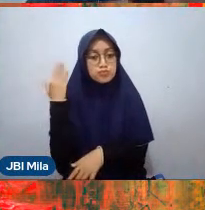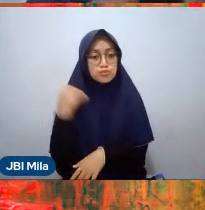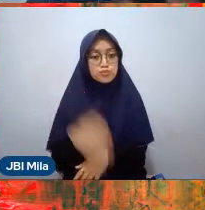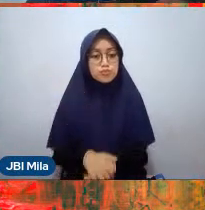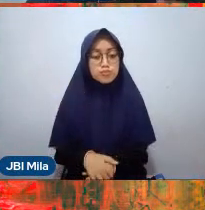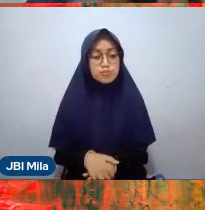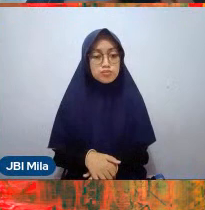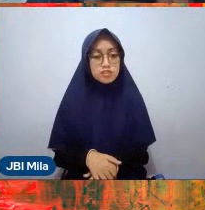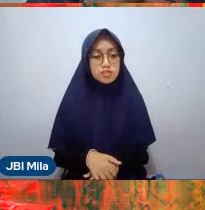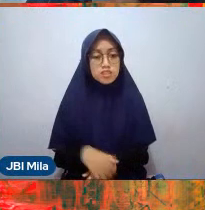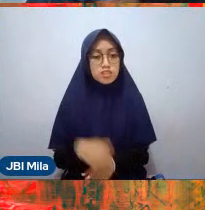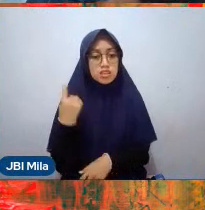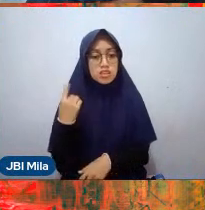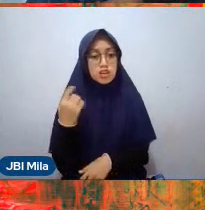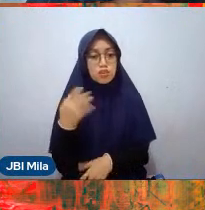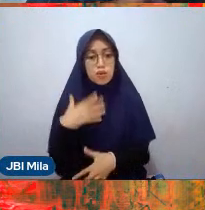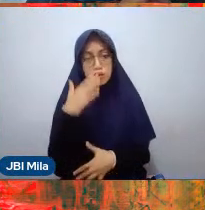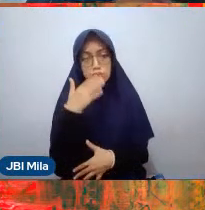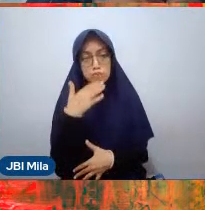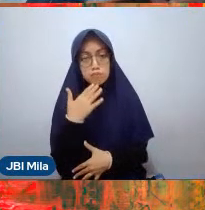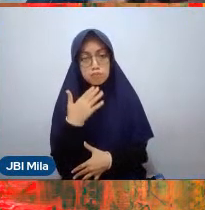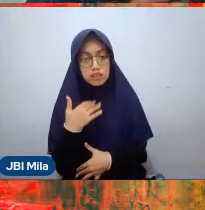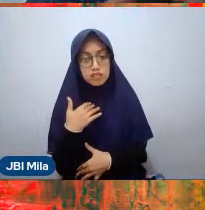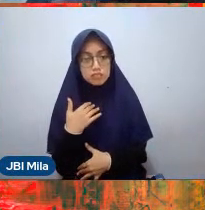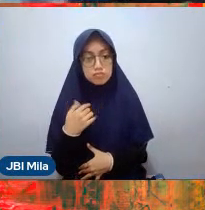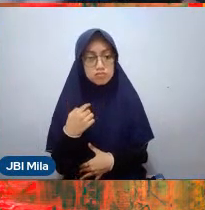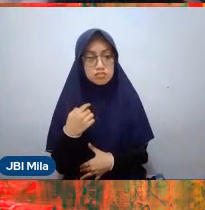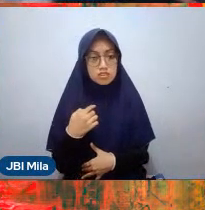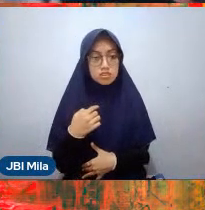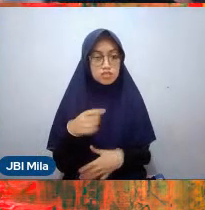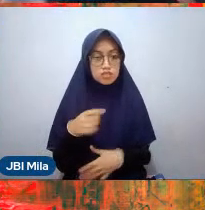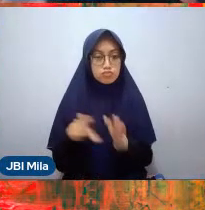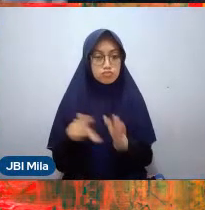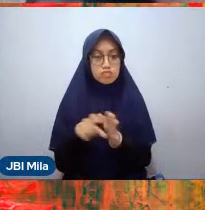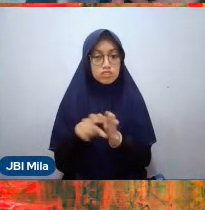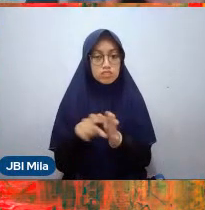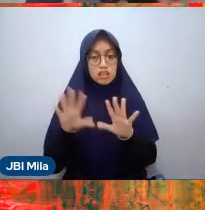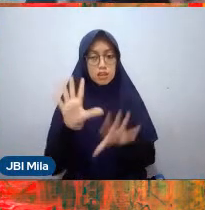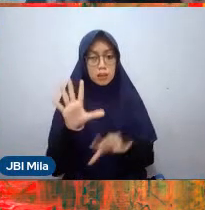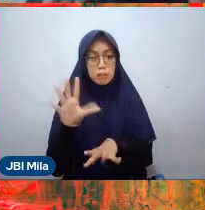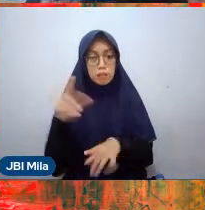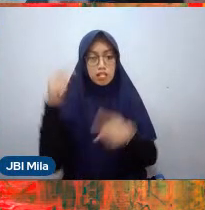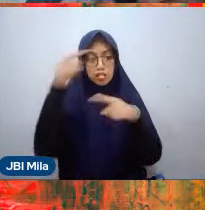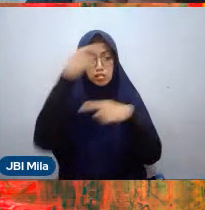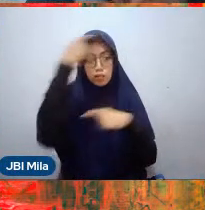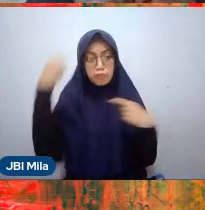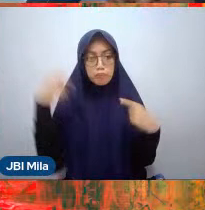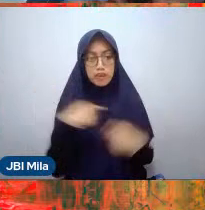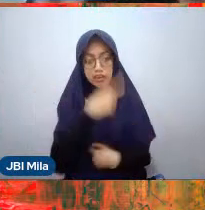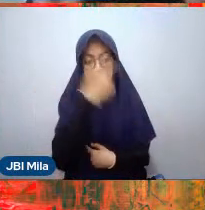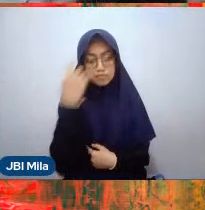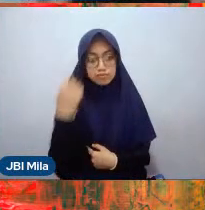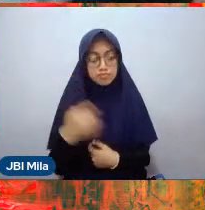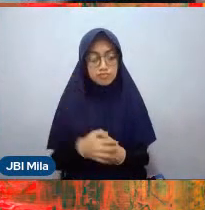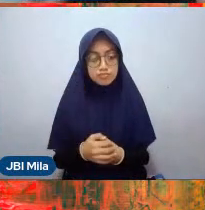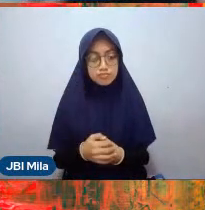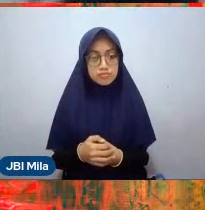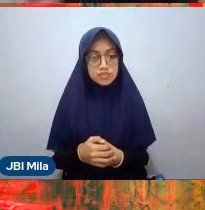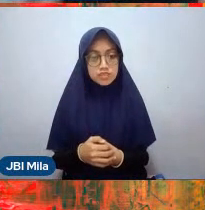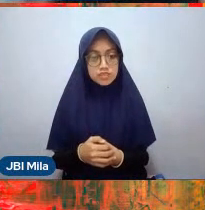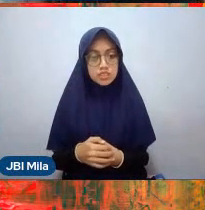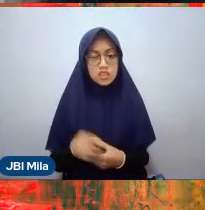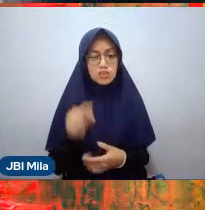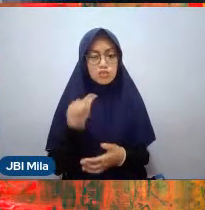Ini saya pakai. Jadi topeng emosi ini begini. Jadi kita bikin 5 topeng. Sebenarnya kata kuncinya